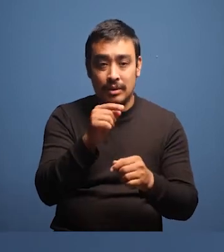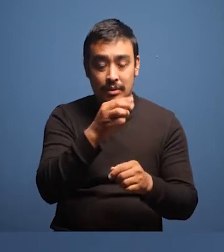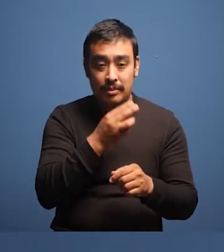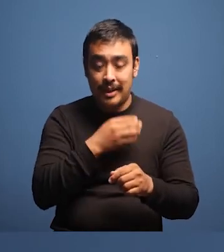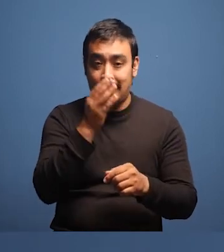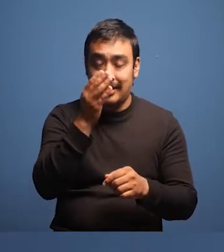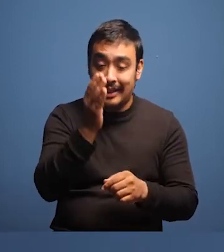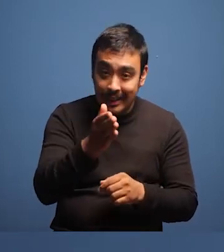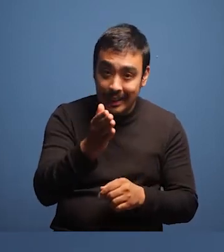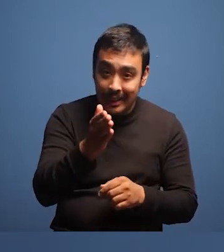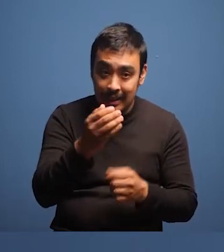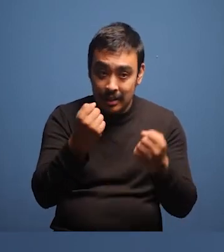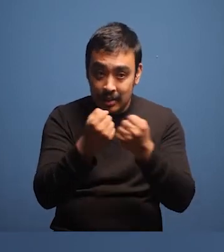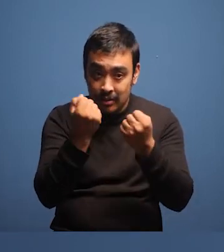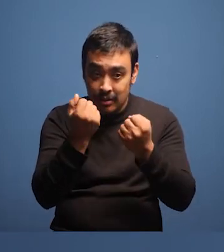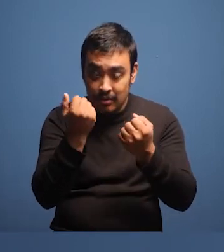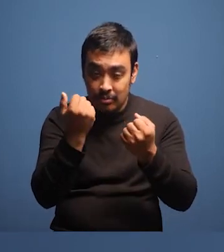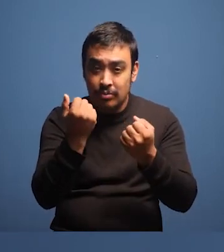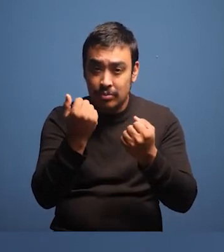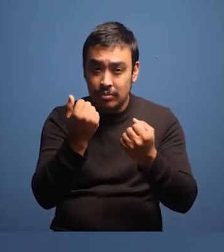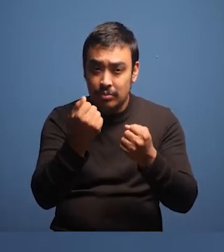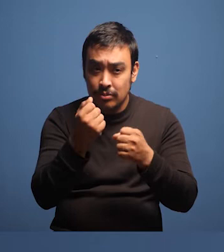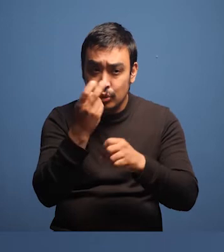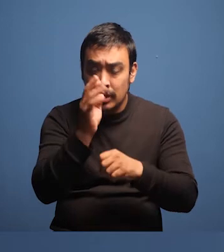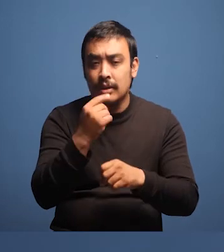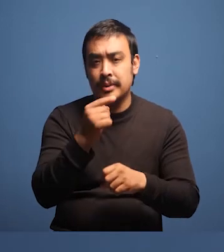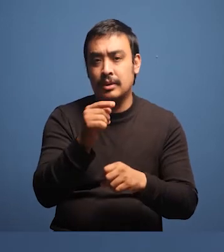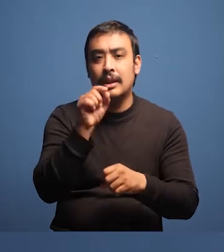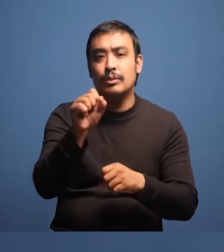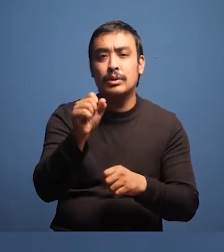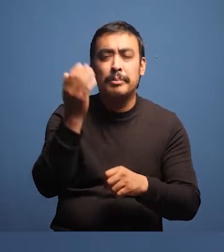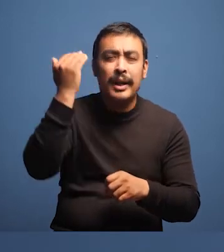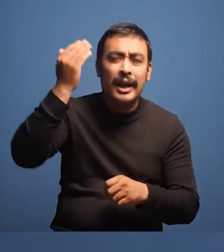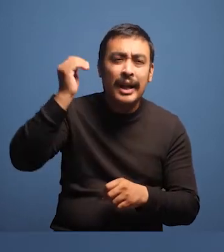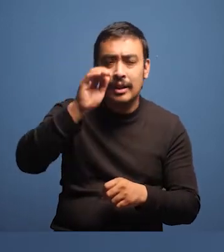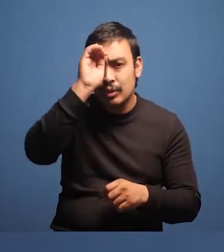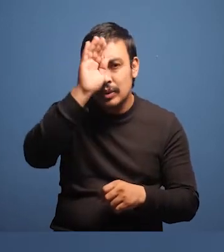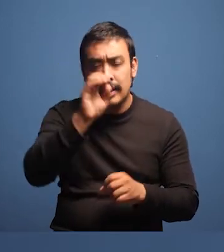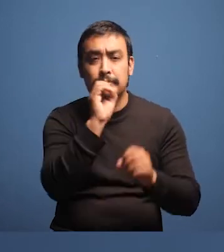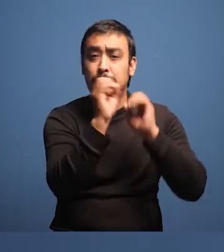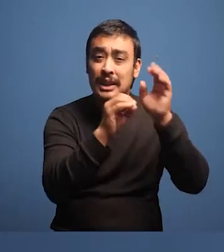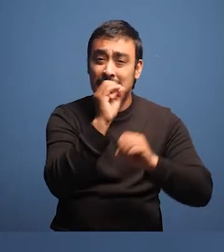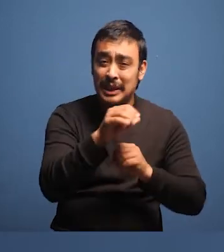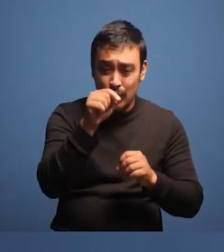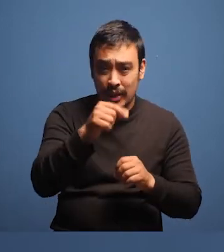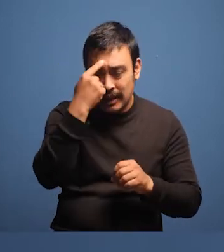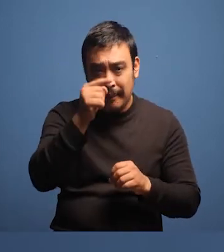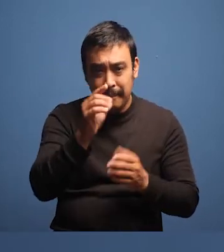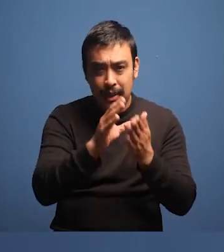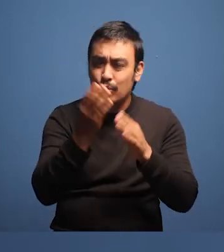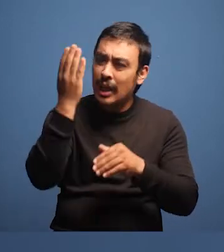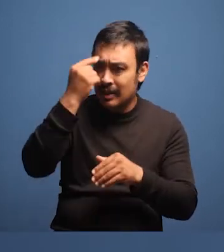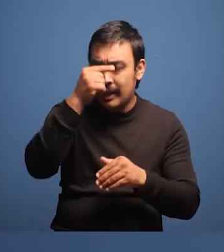चाहिँ केही इन्जुर गर्न होइन उसलाई चाहिँ हर्ट गर्न खोजेको छ भने उसले चाहिँ के गर्छ त उसको त्यो पहिलाको इन्फर्मेसन लिक गरिदिने होइन उसलाई अहिलेको नामबाट होइन पुरानो